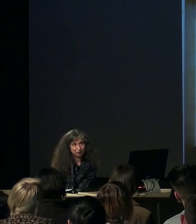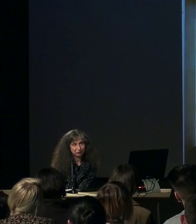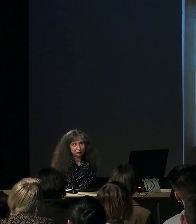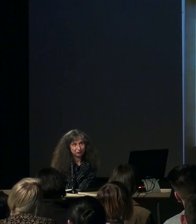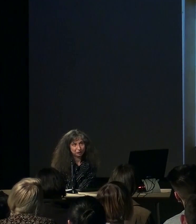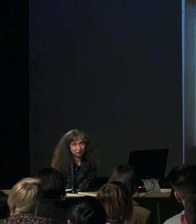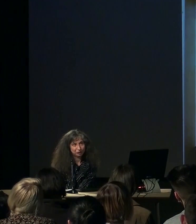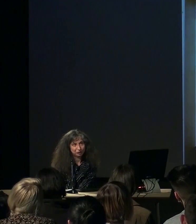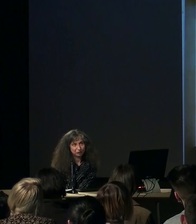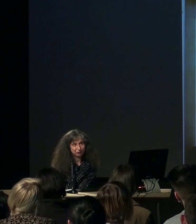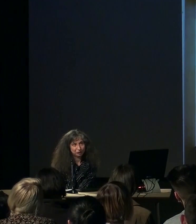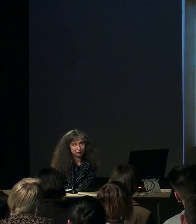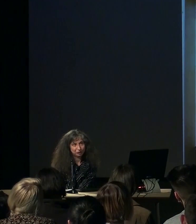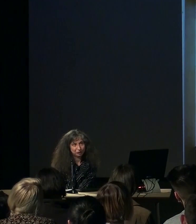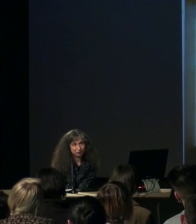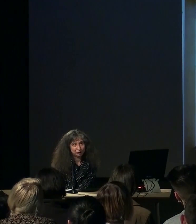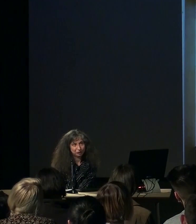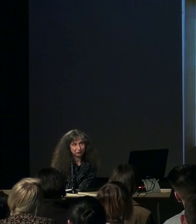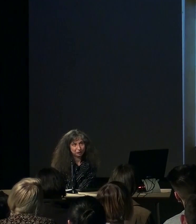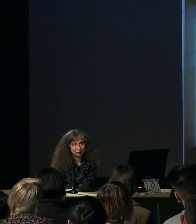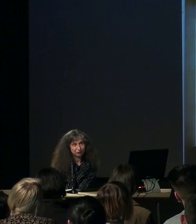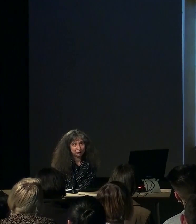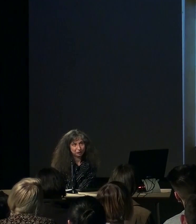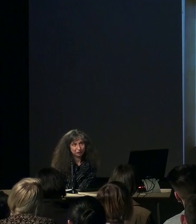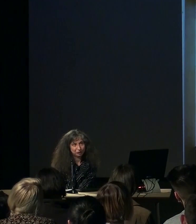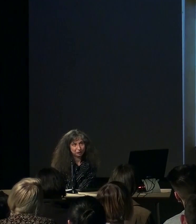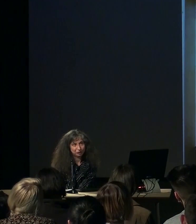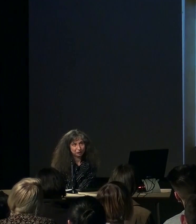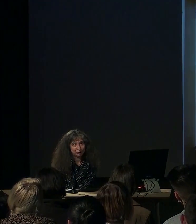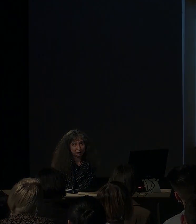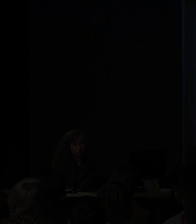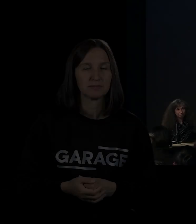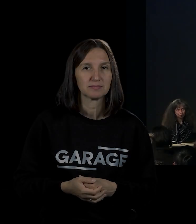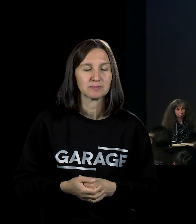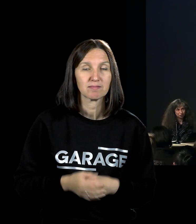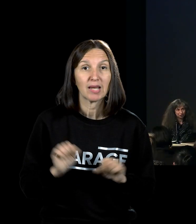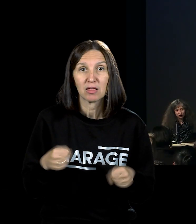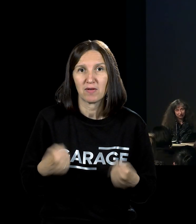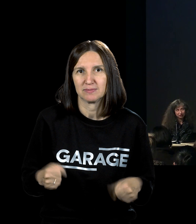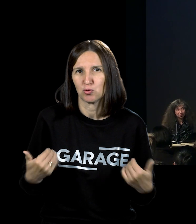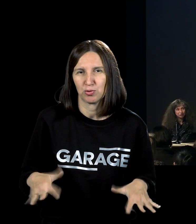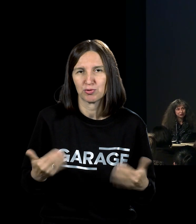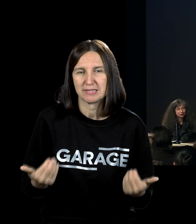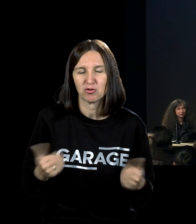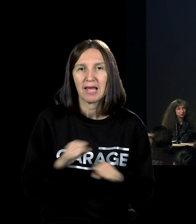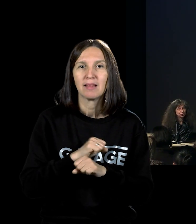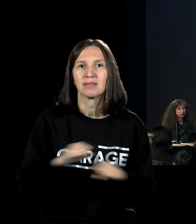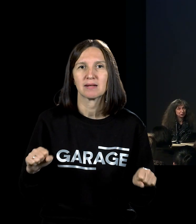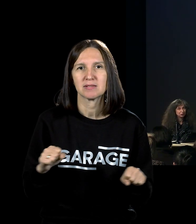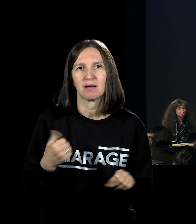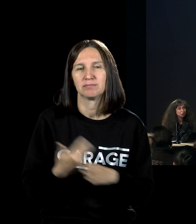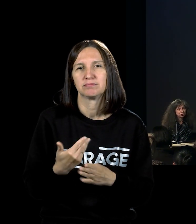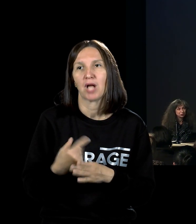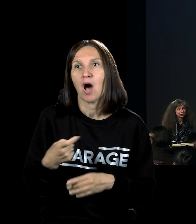короткие черные волосы. На нем черная кофта с длинным рукавом и черные брюки. Невозможно, да? Нельзя принести